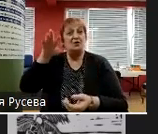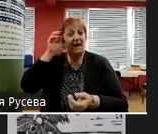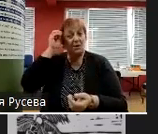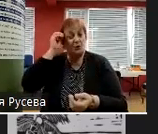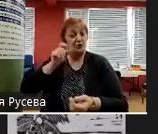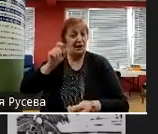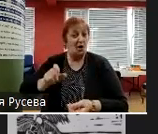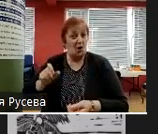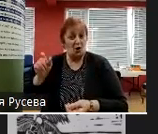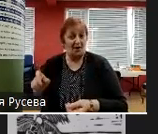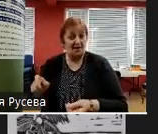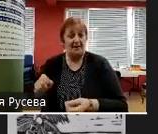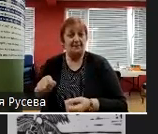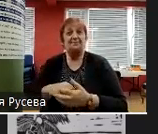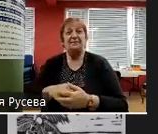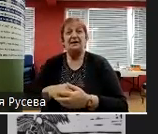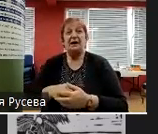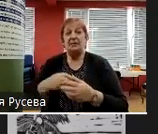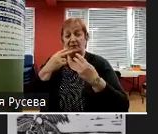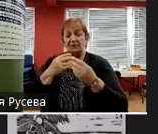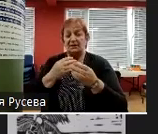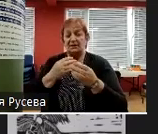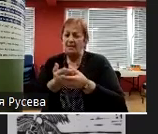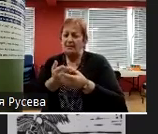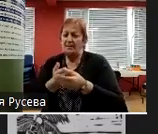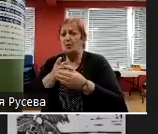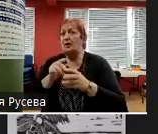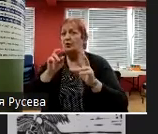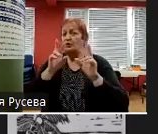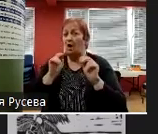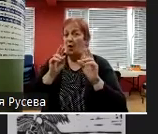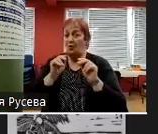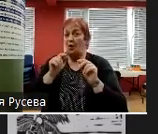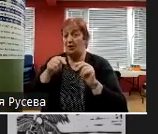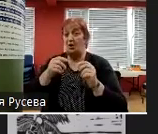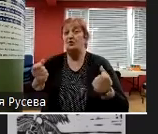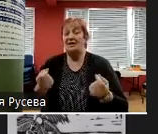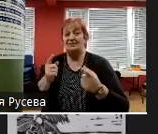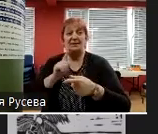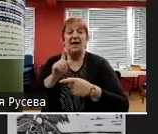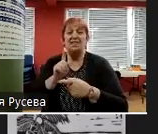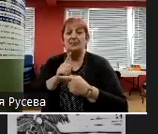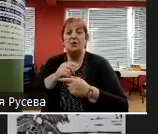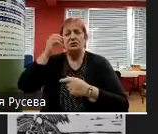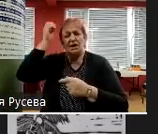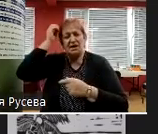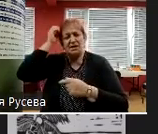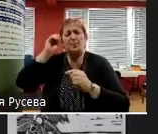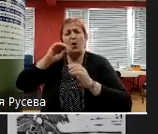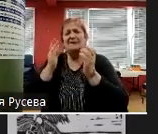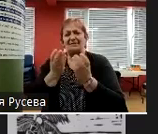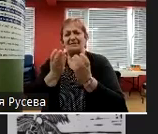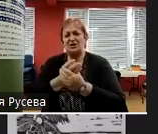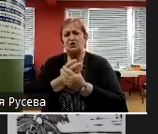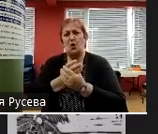хората доволно да раздадете материали, защото което се говори на едно събитие, не може да се запомни всичко.